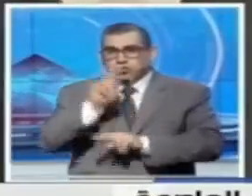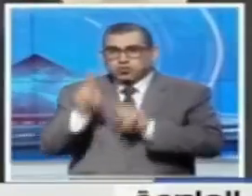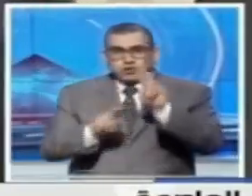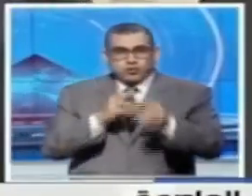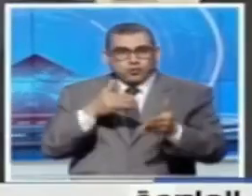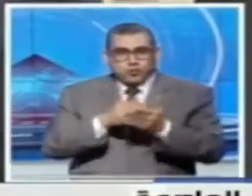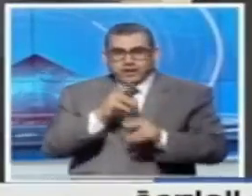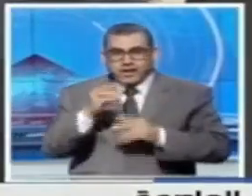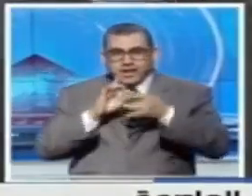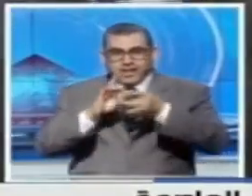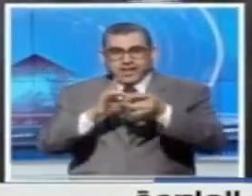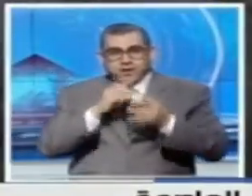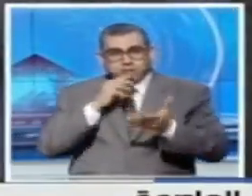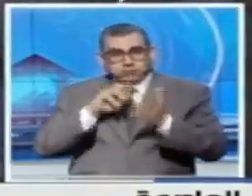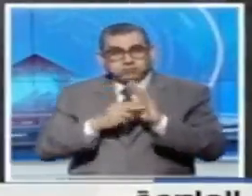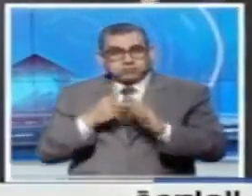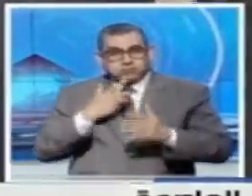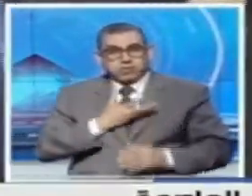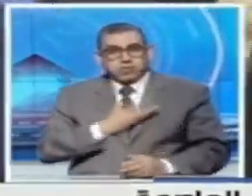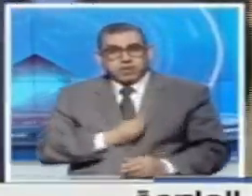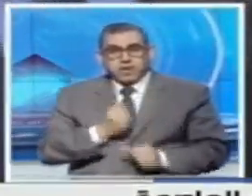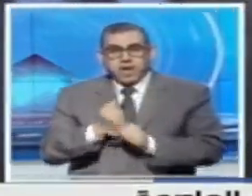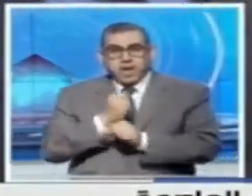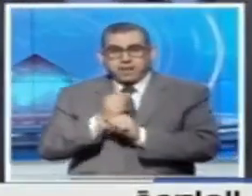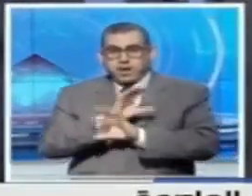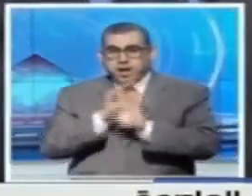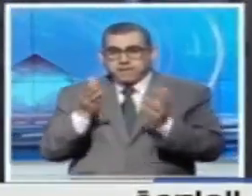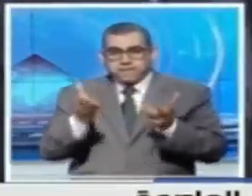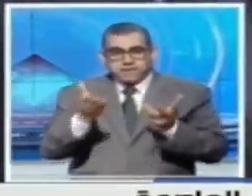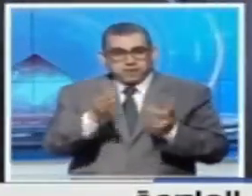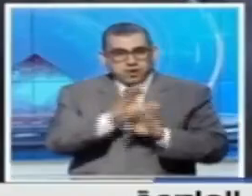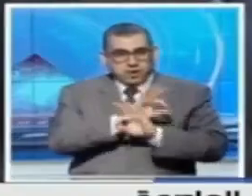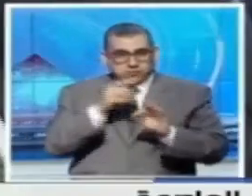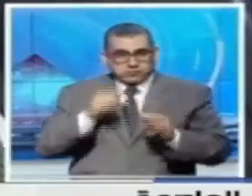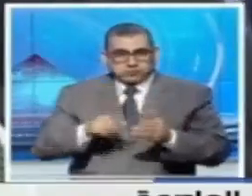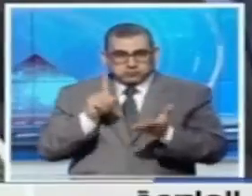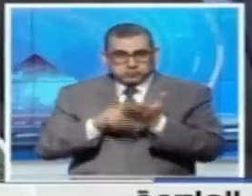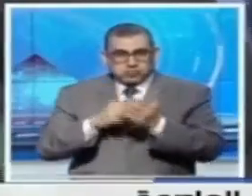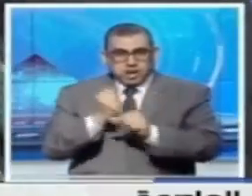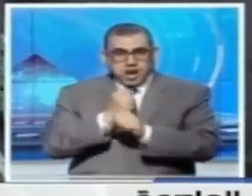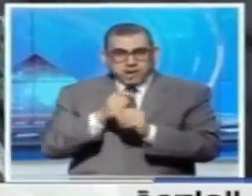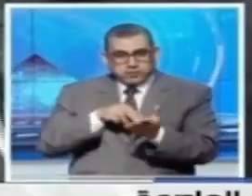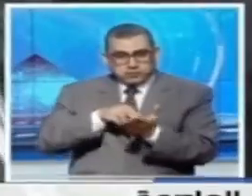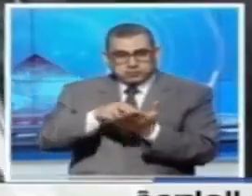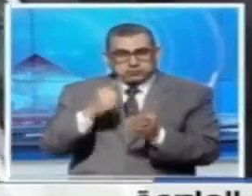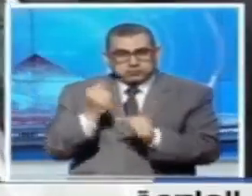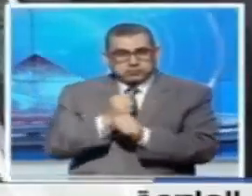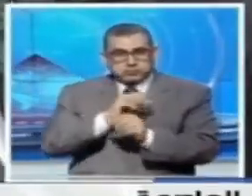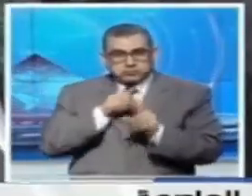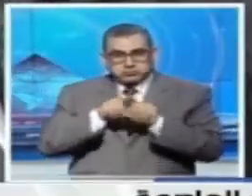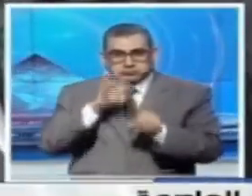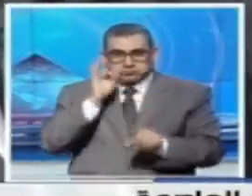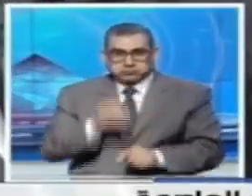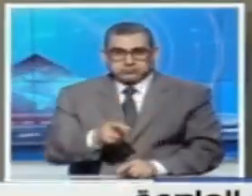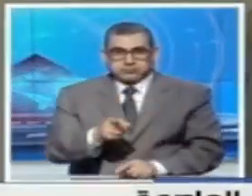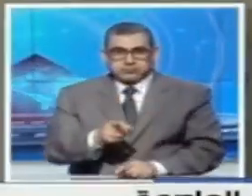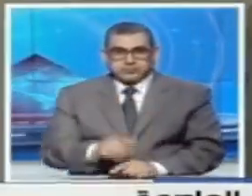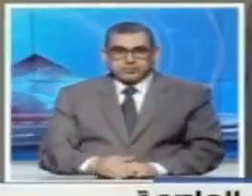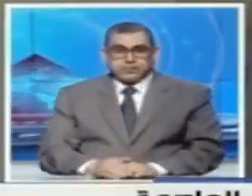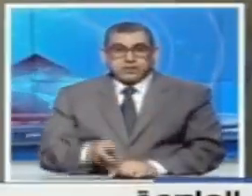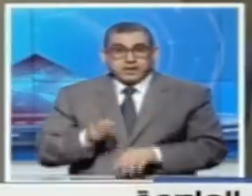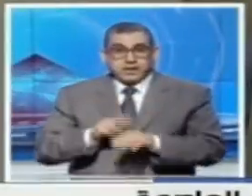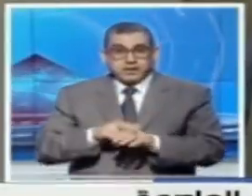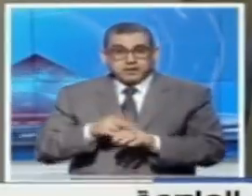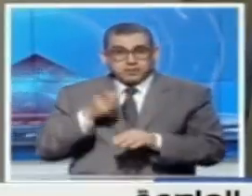منهم للإطمئنان على توافر التجهيزات اللازمة والتي تضمن أداء الأعمال على النحو المطلوب.